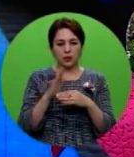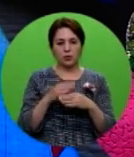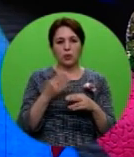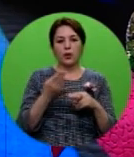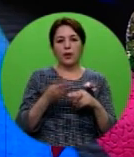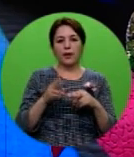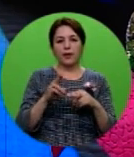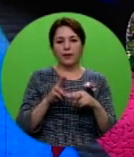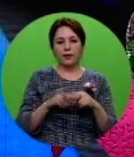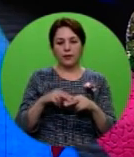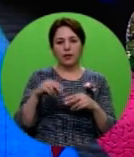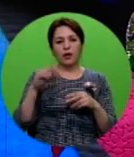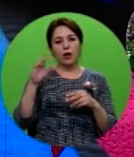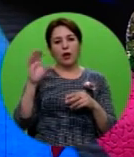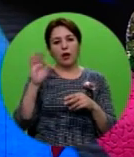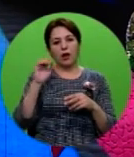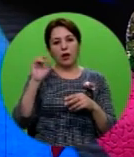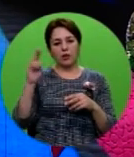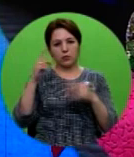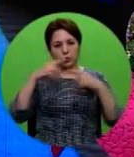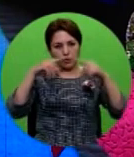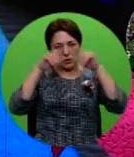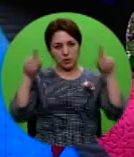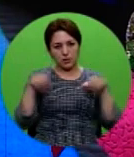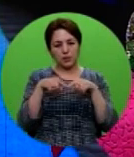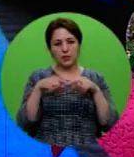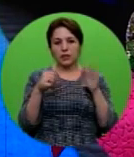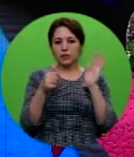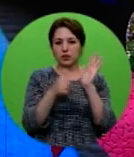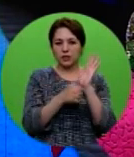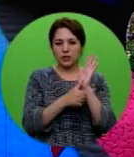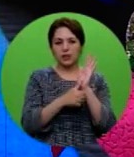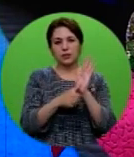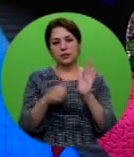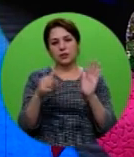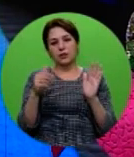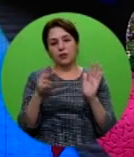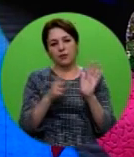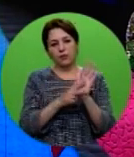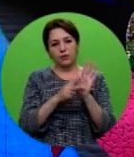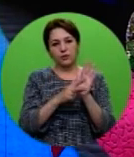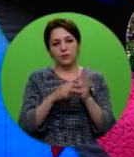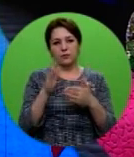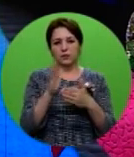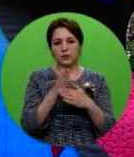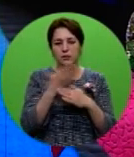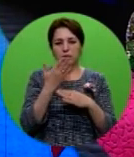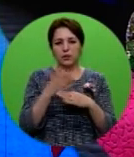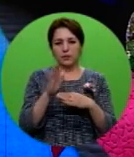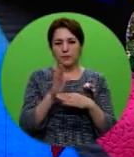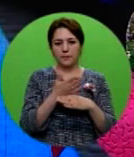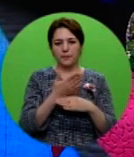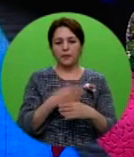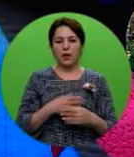на 4, 6, либо 8 частей. Это тоже зависит от того, какую композицию орнаментальную